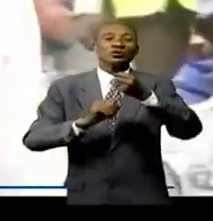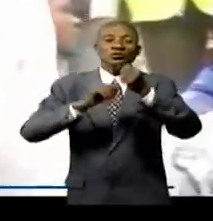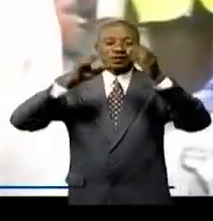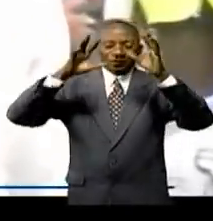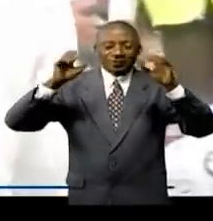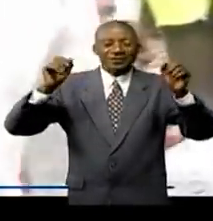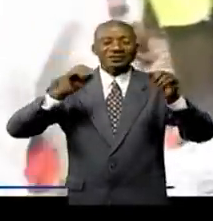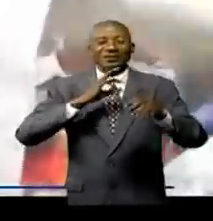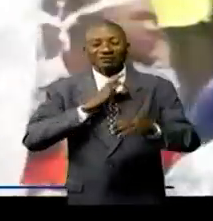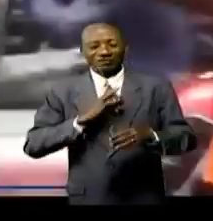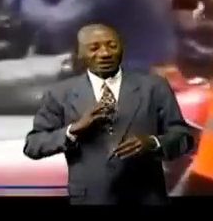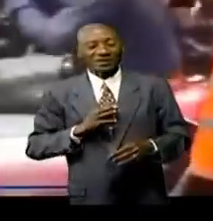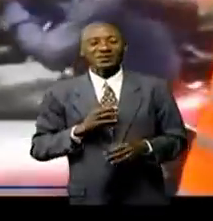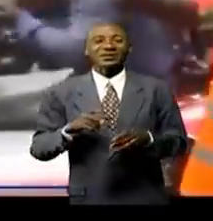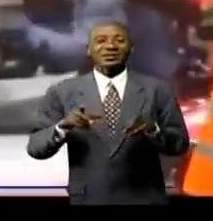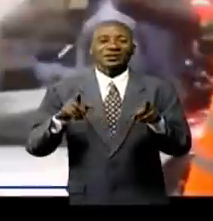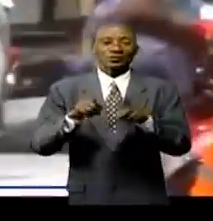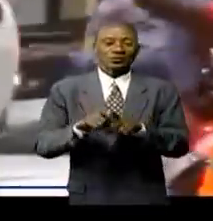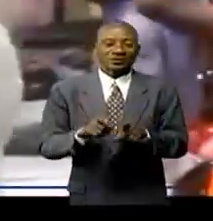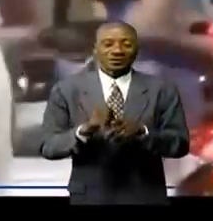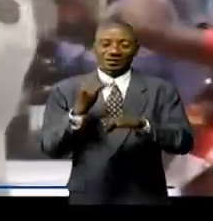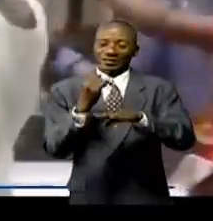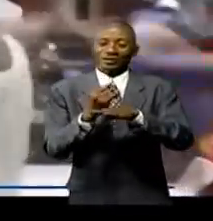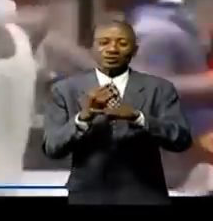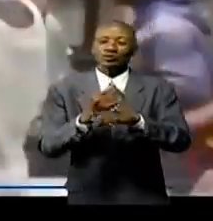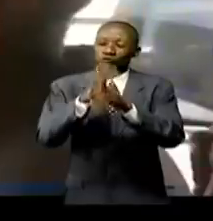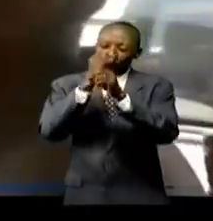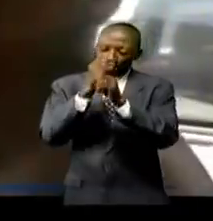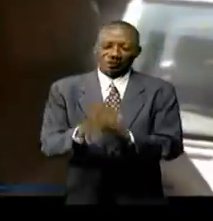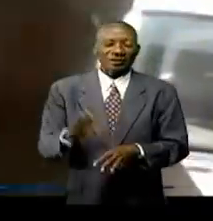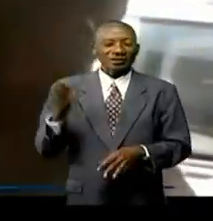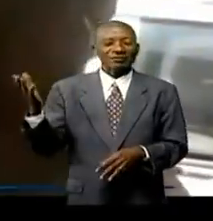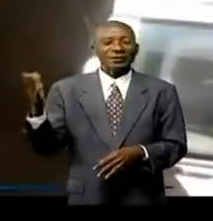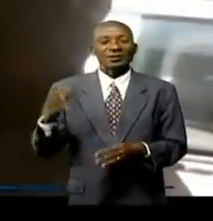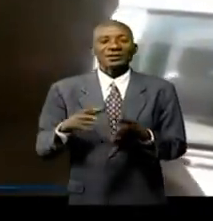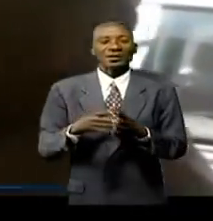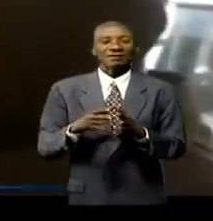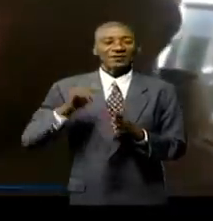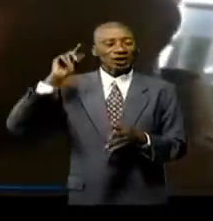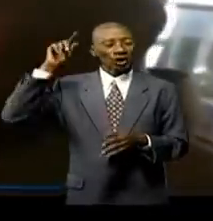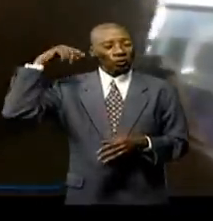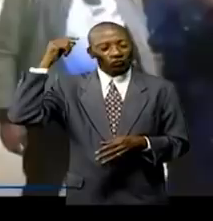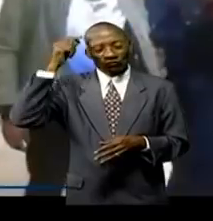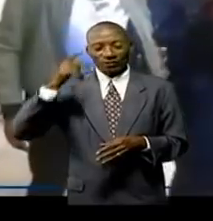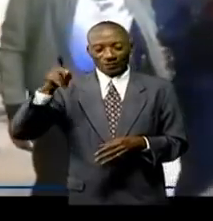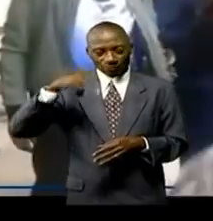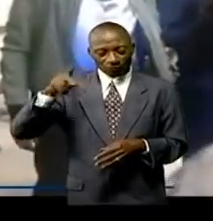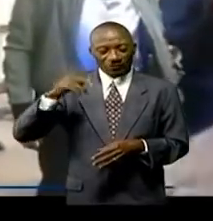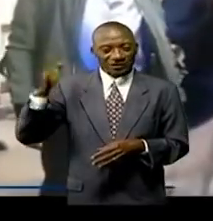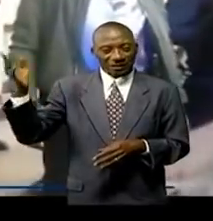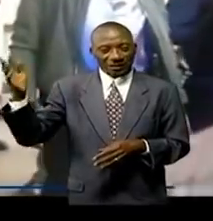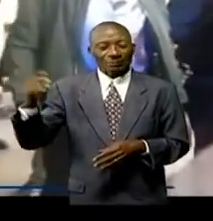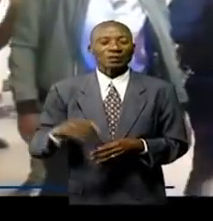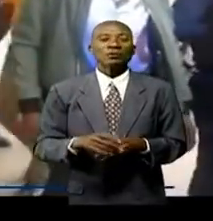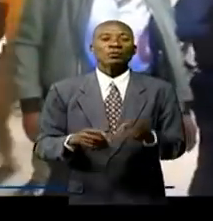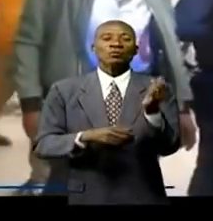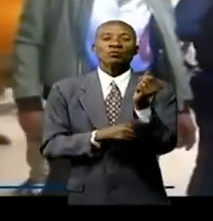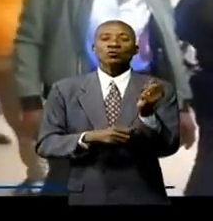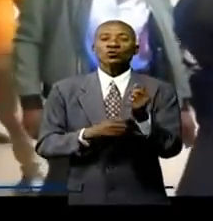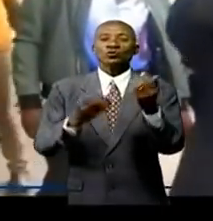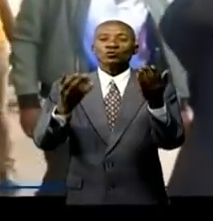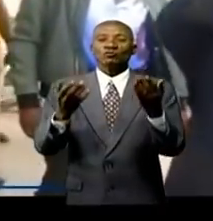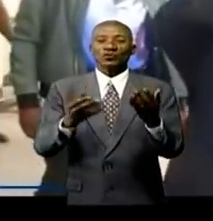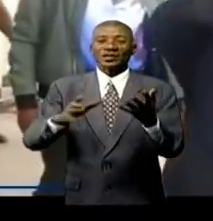aux institutions établies, particulièrement au gouvernement provincial. Ces marchands promettent d'affronter tout celui qui planifie